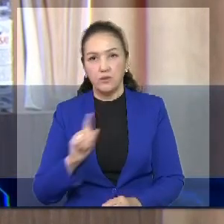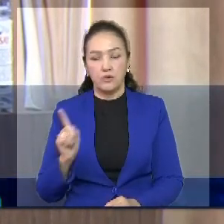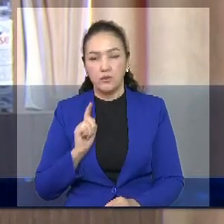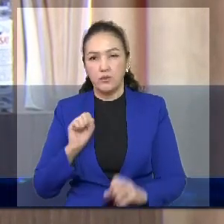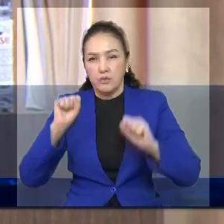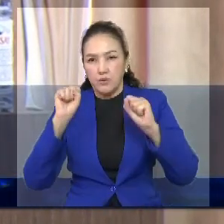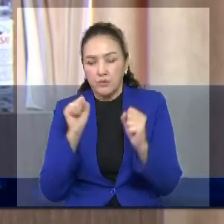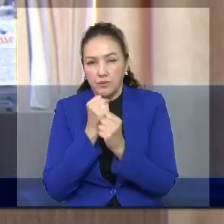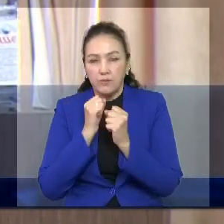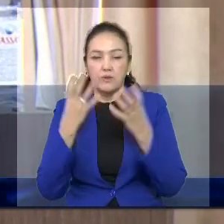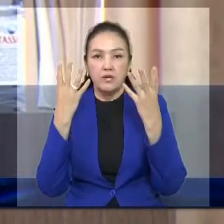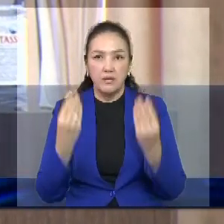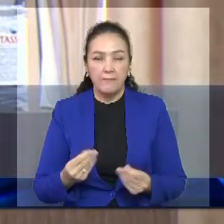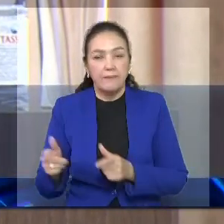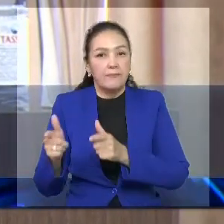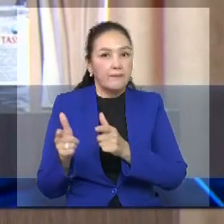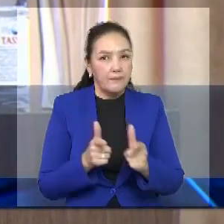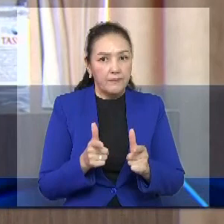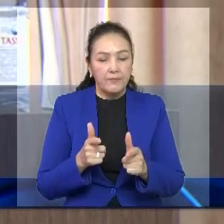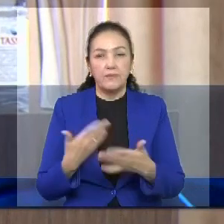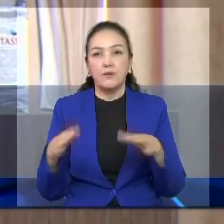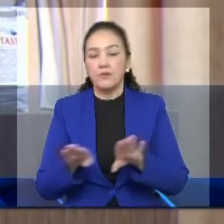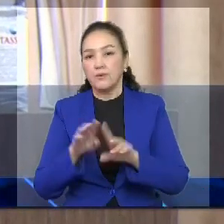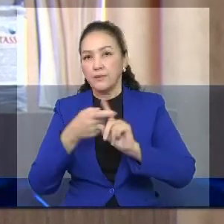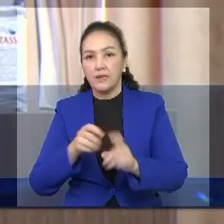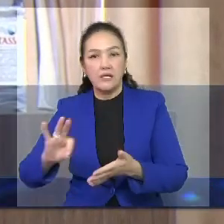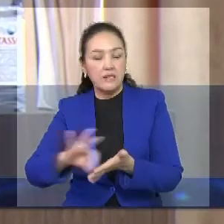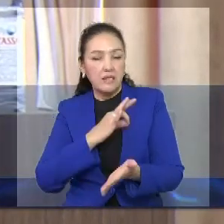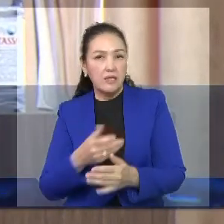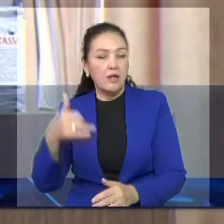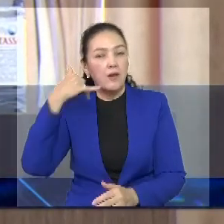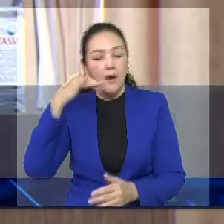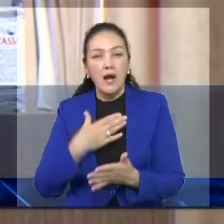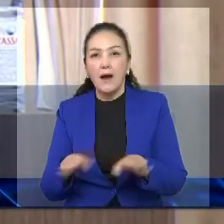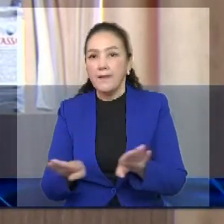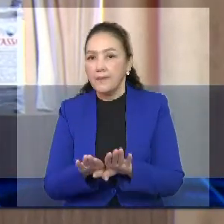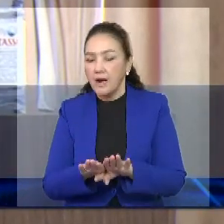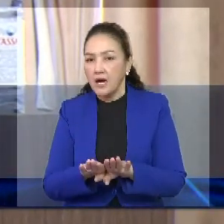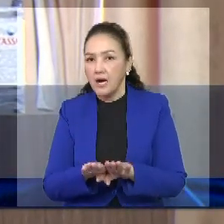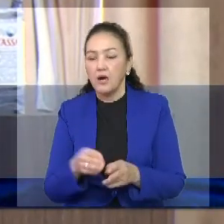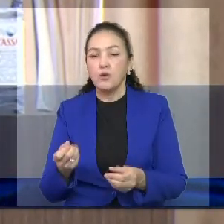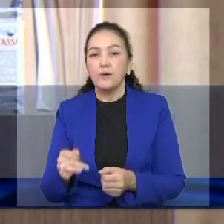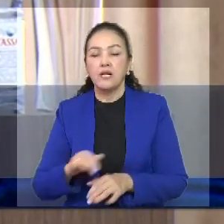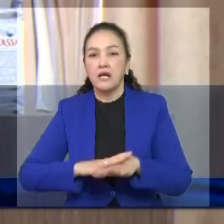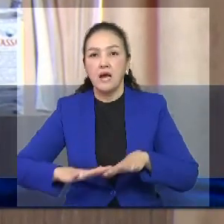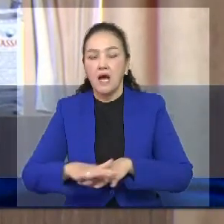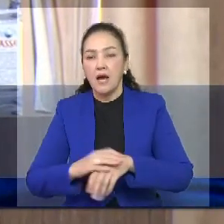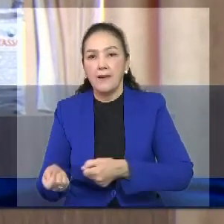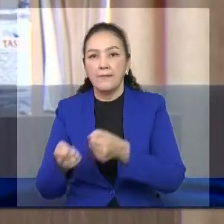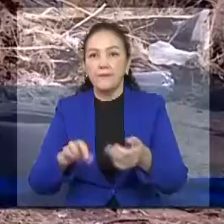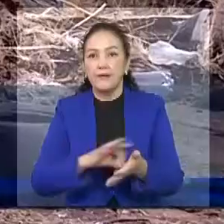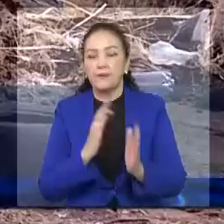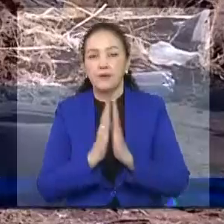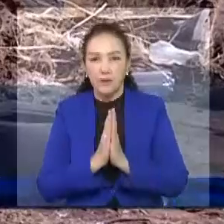салқындаған тупиктер дайын көмір әкелуге. Осыған байланысты тездетіп байланысқа шығып, тупиктермен көмірді халыққа тасуды жеделдетуді